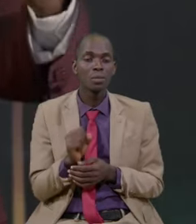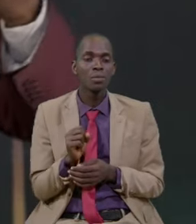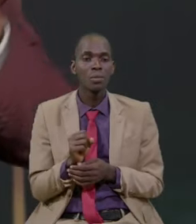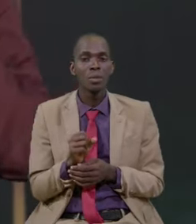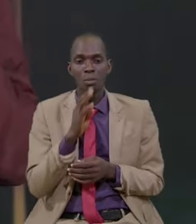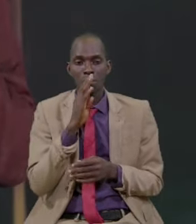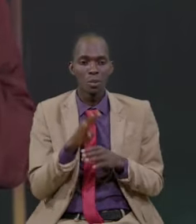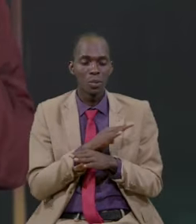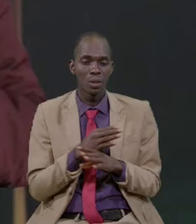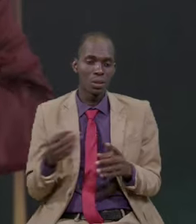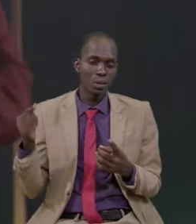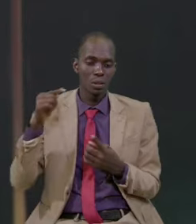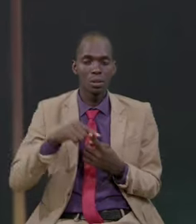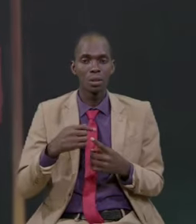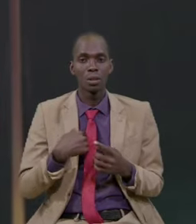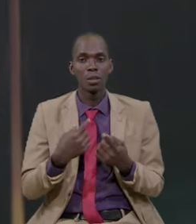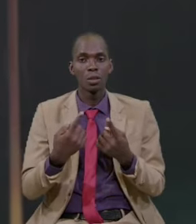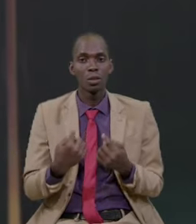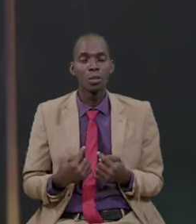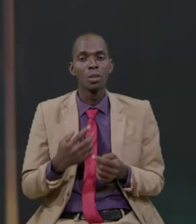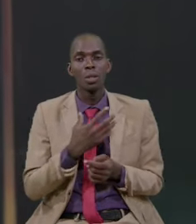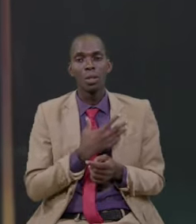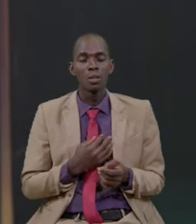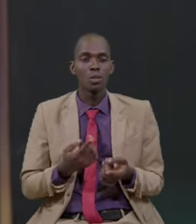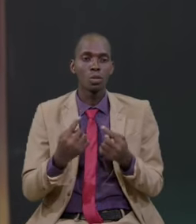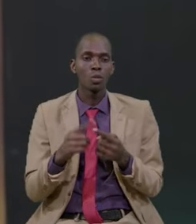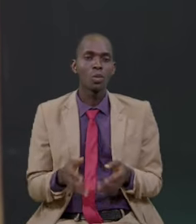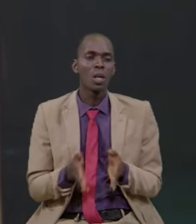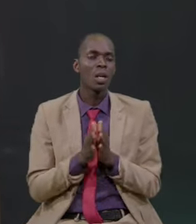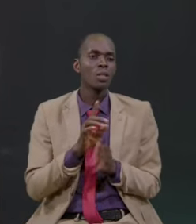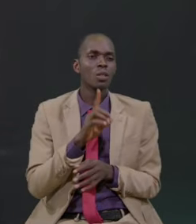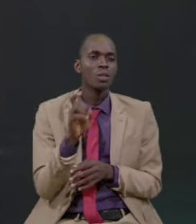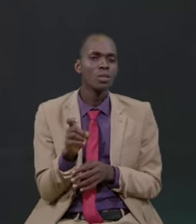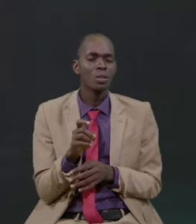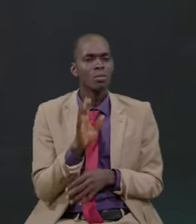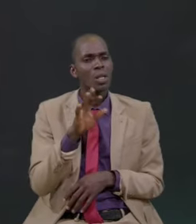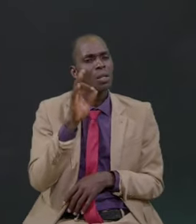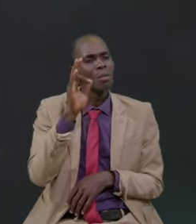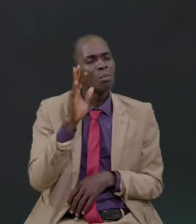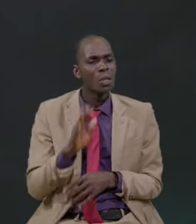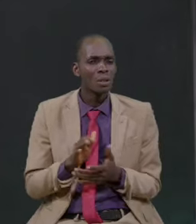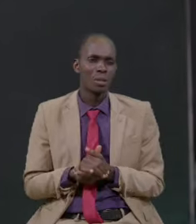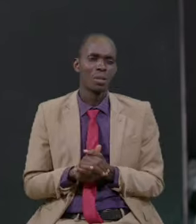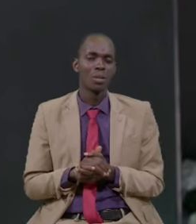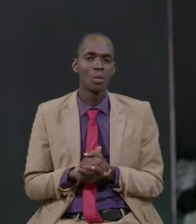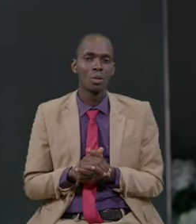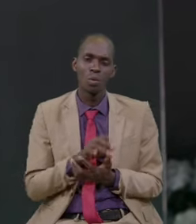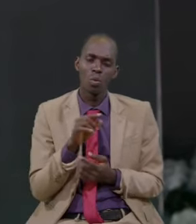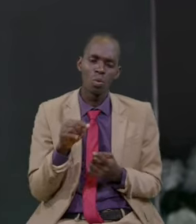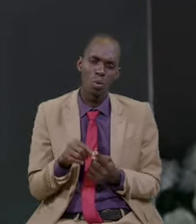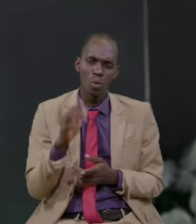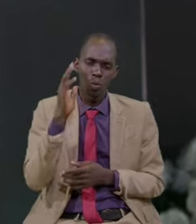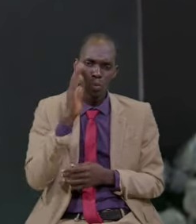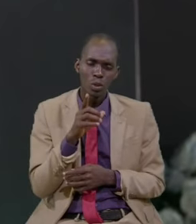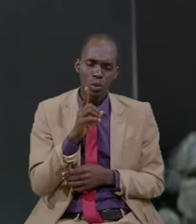Jusqu'à ce que je vienne. Mais ils viennent me poser des questions. Pasteur, quand est-ce que tu vas prendre